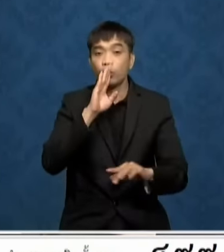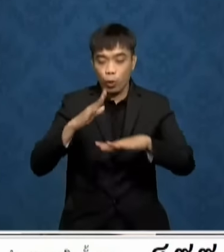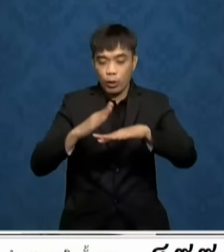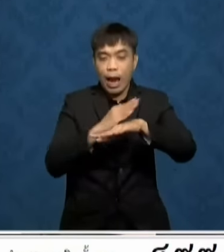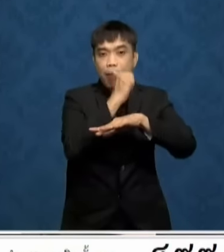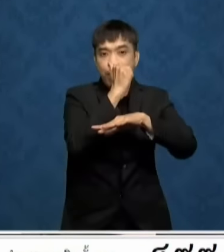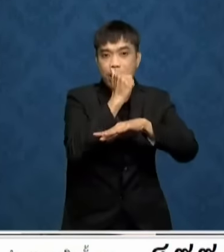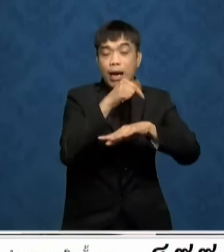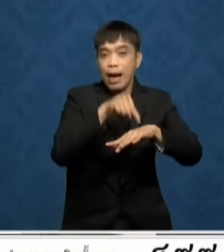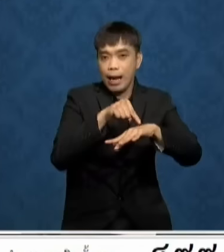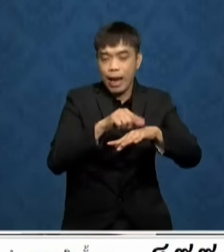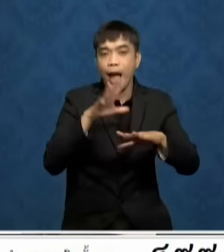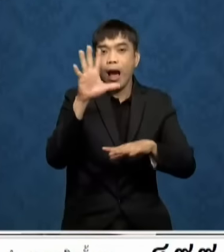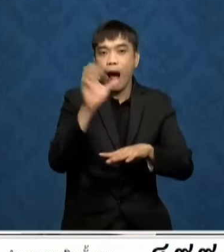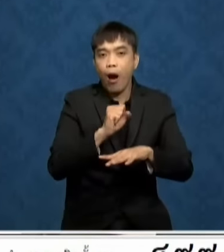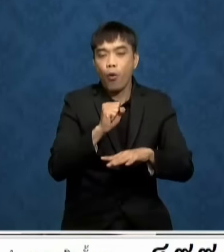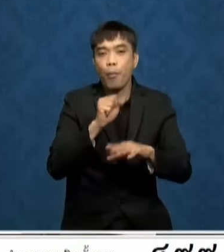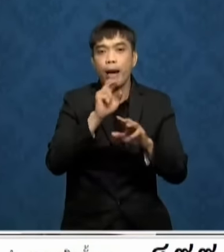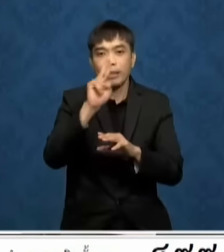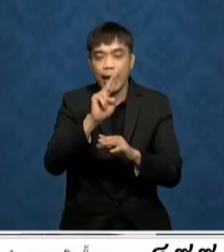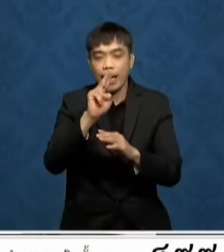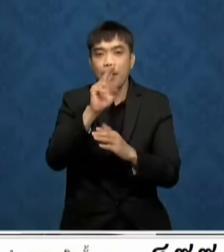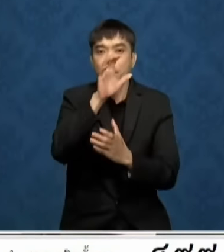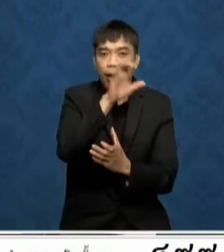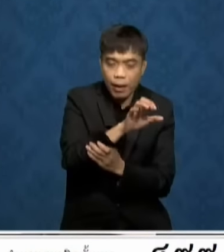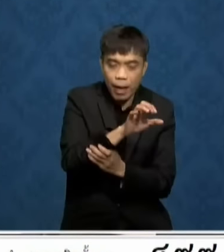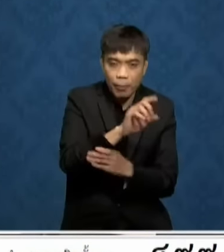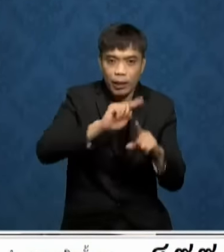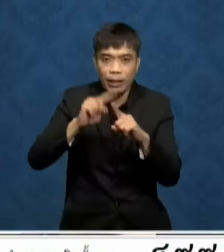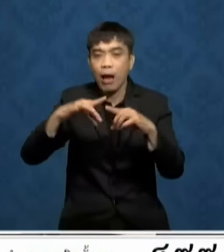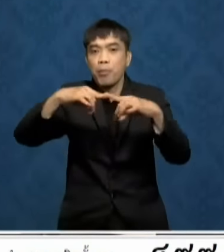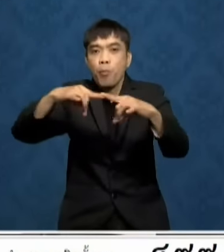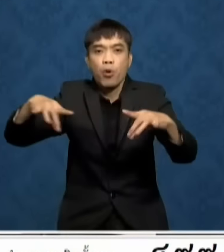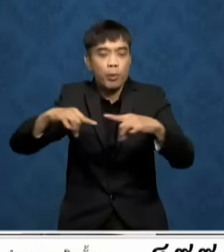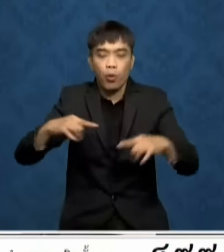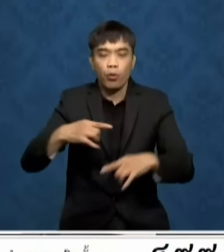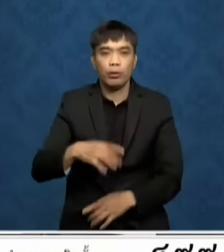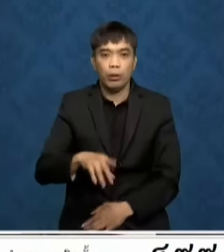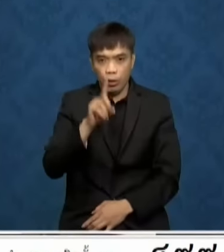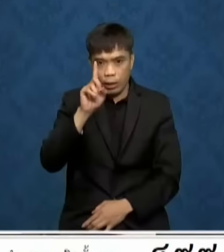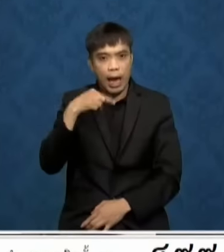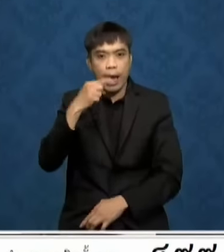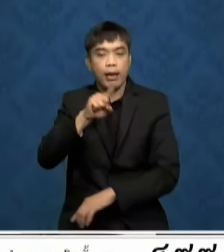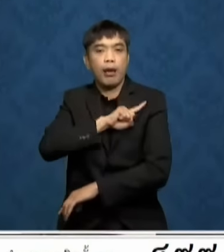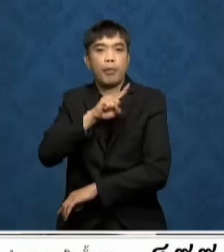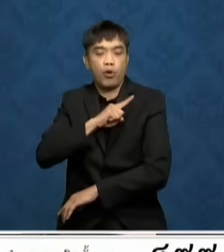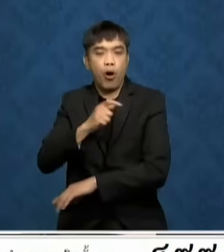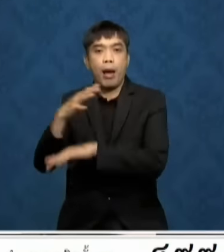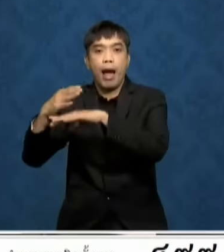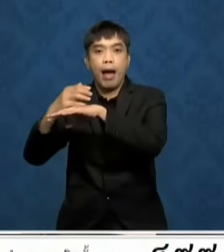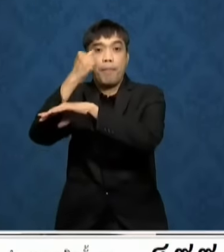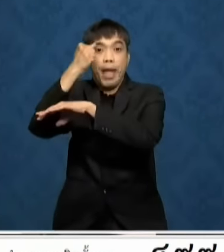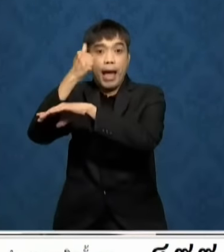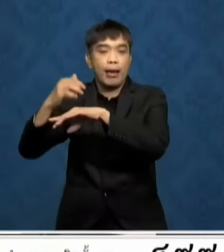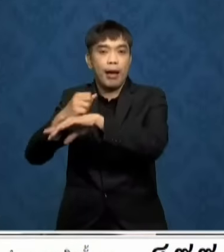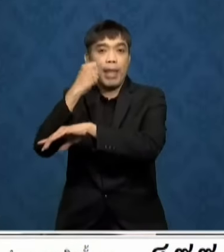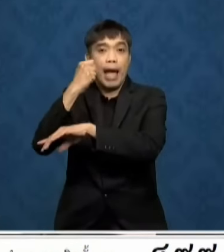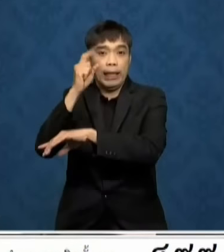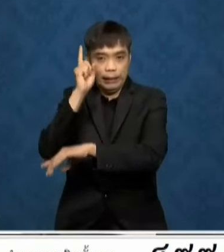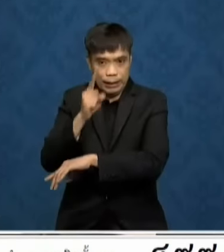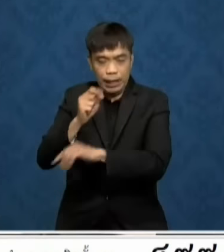ช้อย่างไม่สมเหตุสมผลผู้มีอำนาจต้องตอบคำถามที่ว่าเมื่อเราอยู่ในระบอบประชาธิปไตยที่อำนาจสูงสุดเป็นของประชา